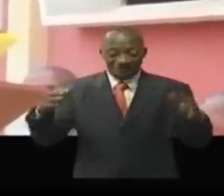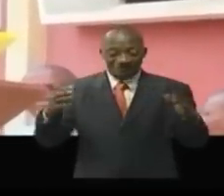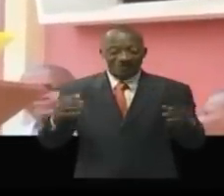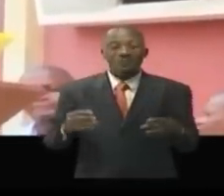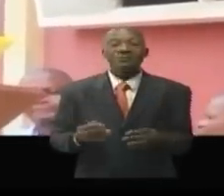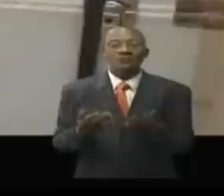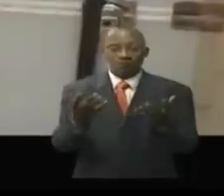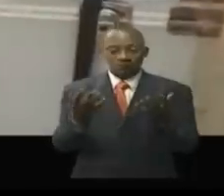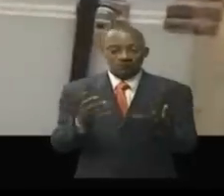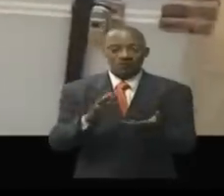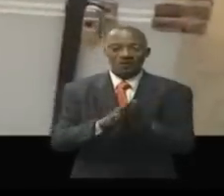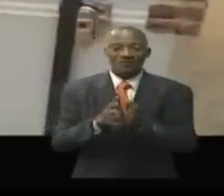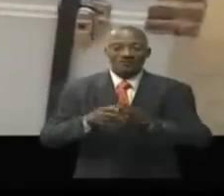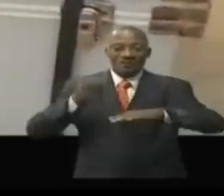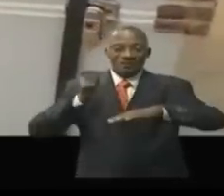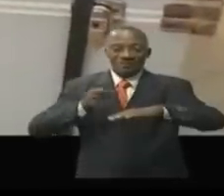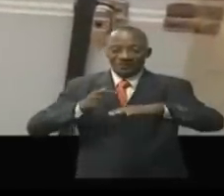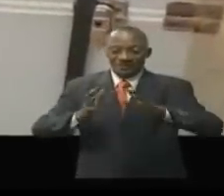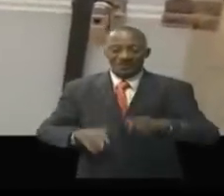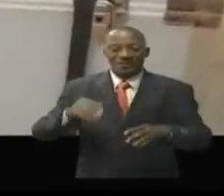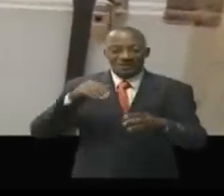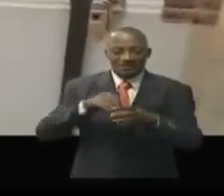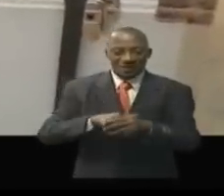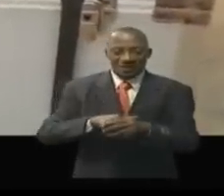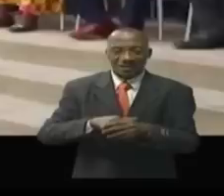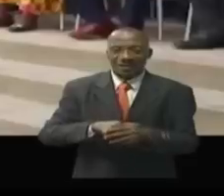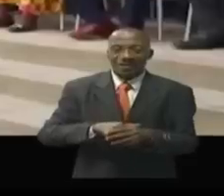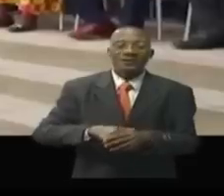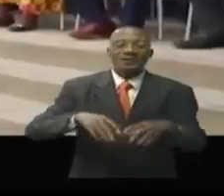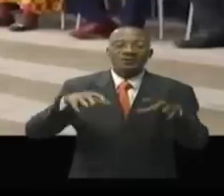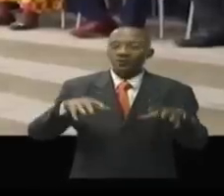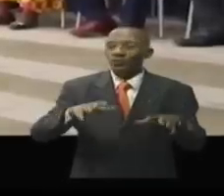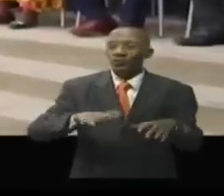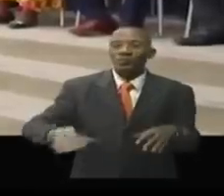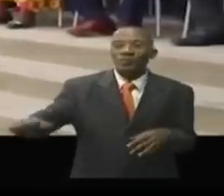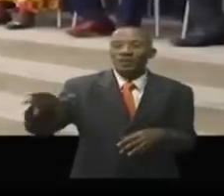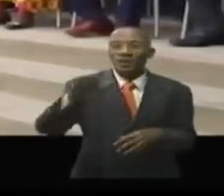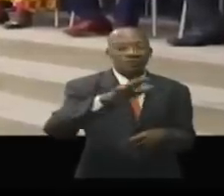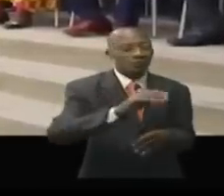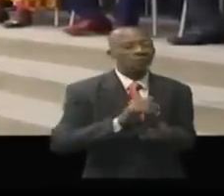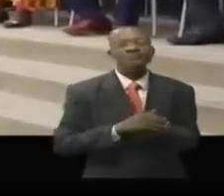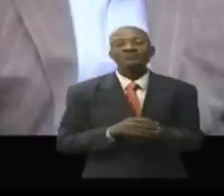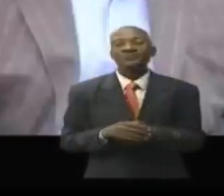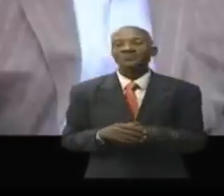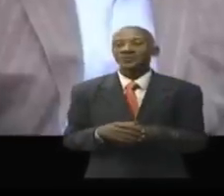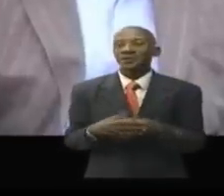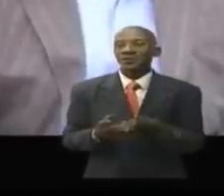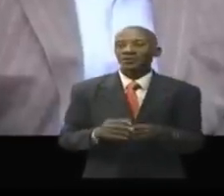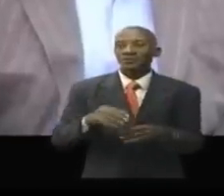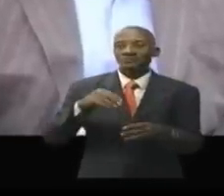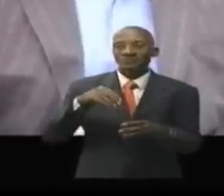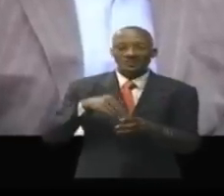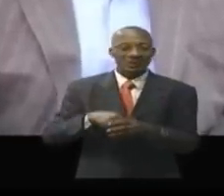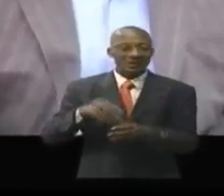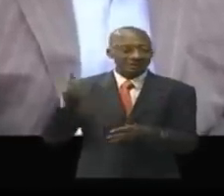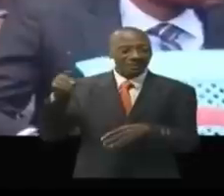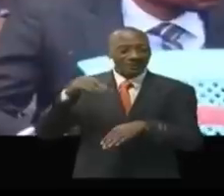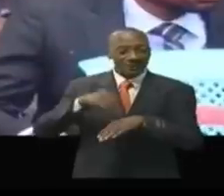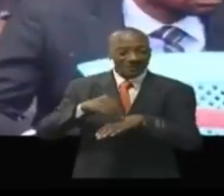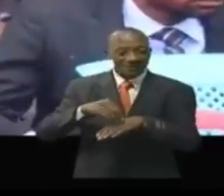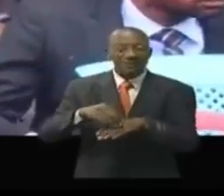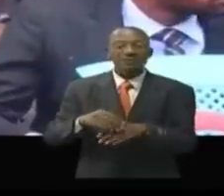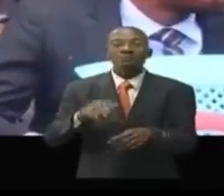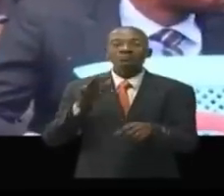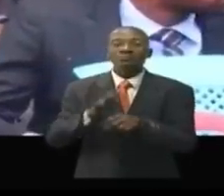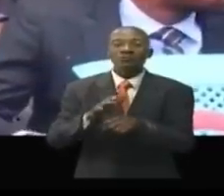caractère national s'est déroulée dans les installations du collège de Tembwa situé à Matadi, chef-lieu de la province du Congo